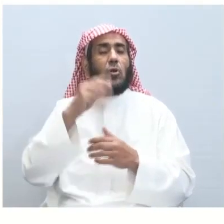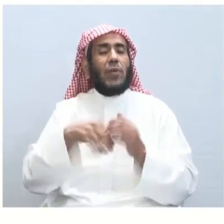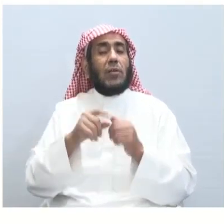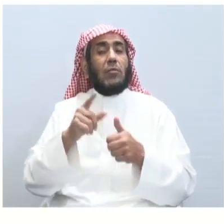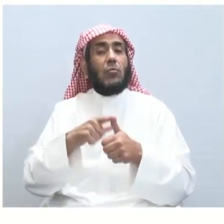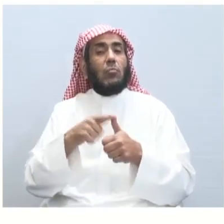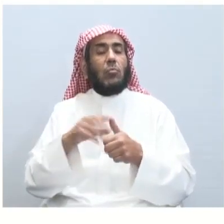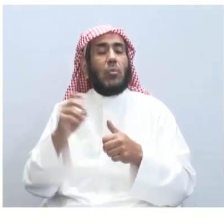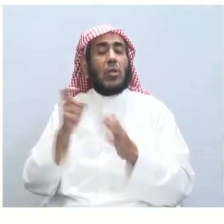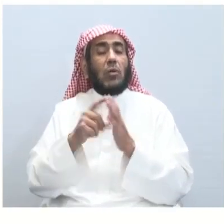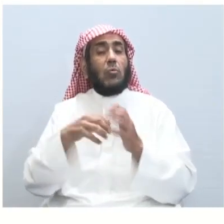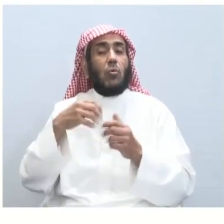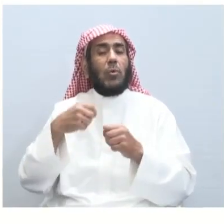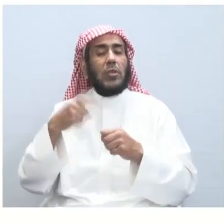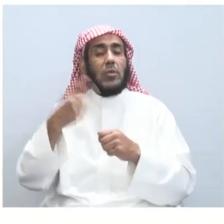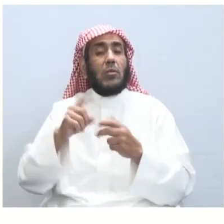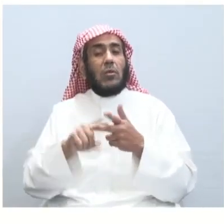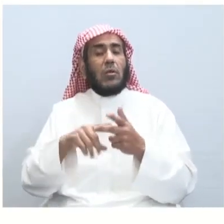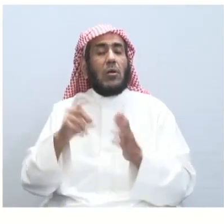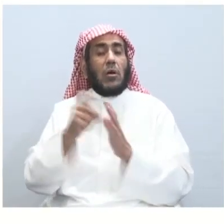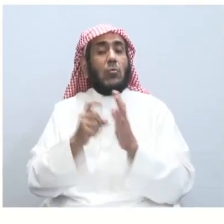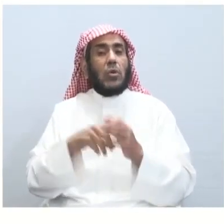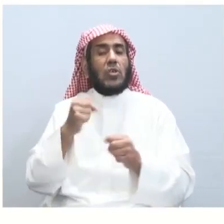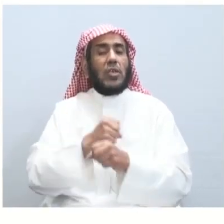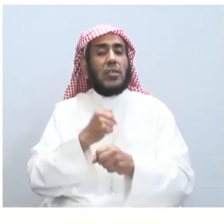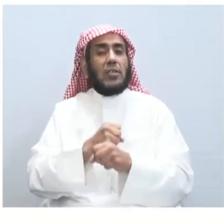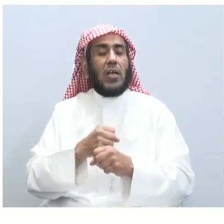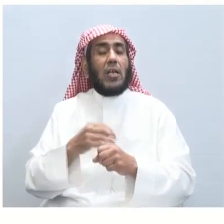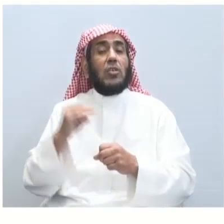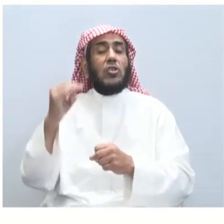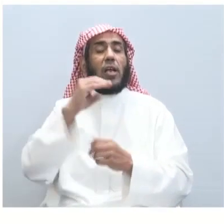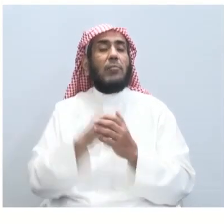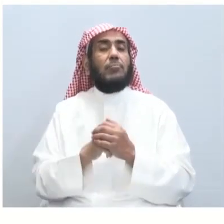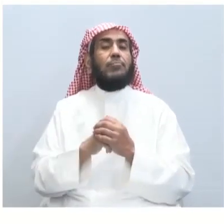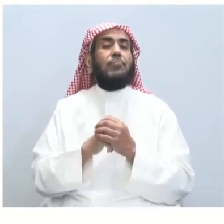له فرعين الفرع الاول قانون العقوبات والثاني قانون الاجراءات الجنائيه